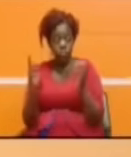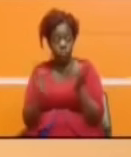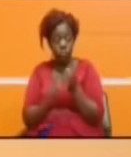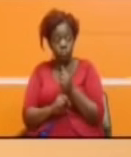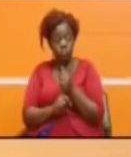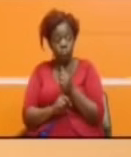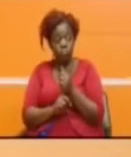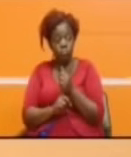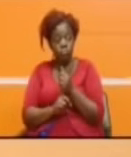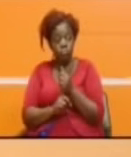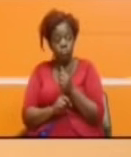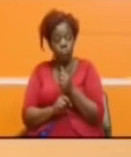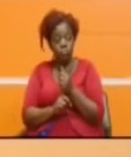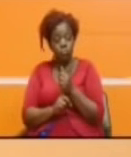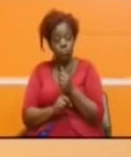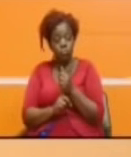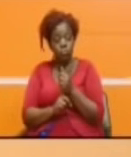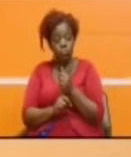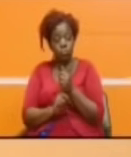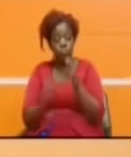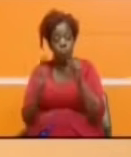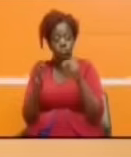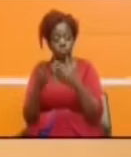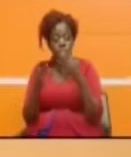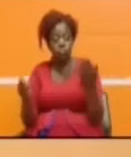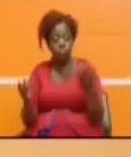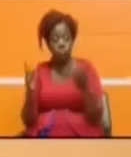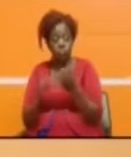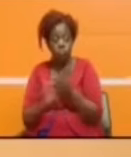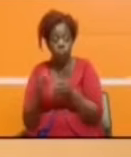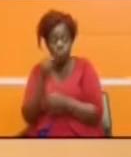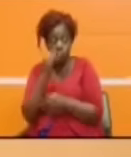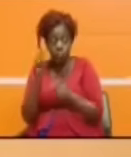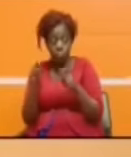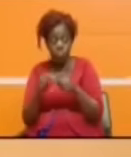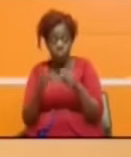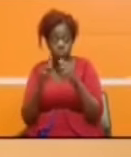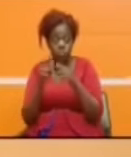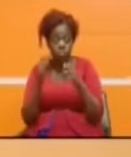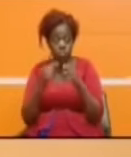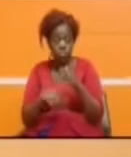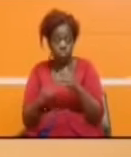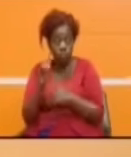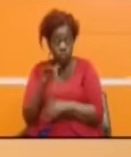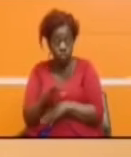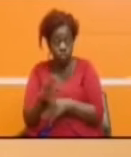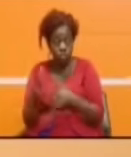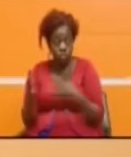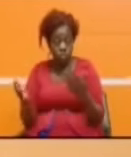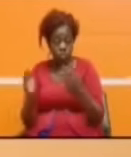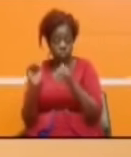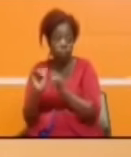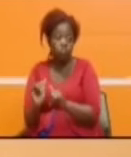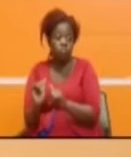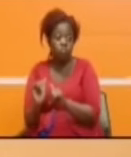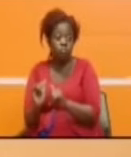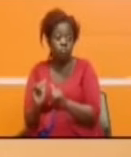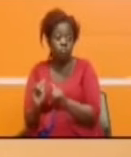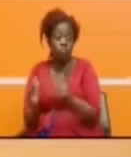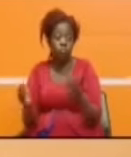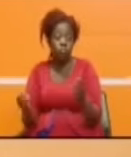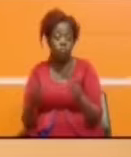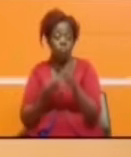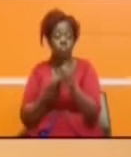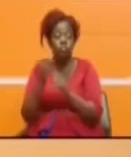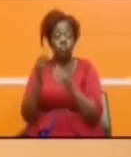kyokka talina we yangamba nonawana emmere talina nnyumba gye yangamba nti nno y'eno gy'oba obeeramu landiroodi abanja